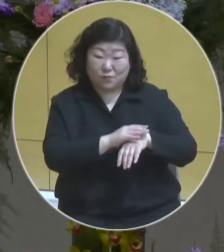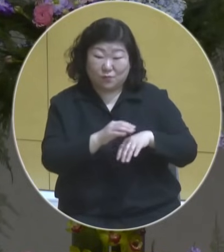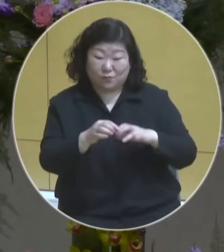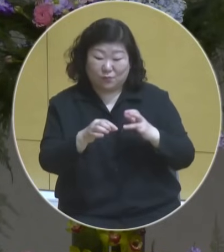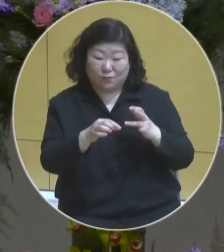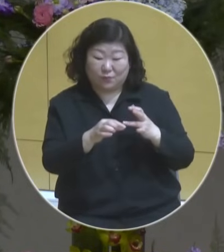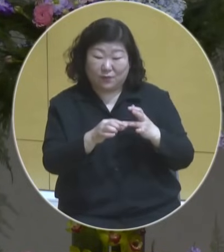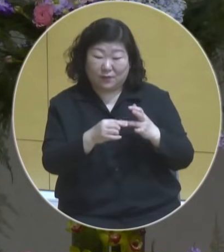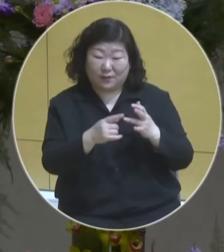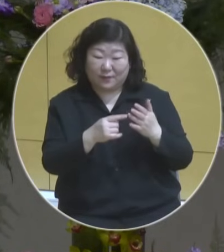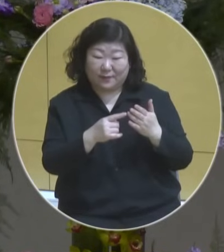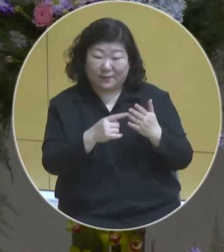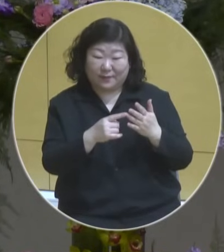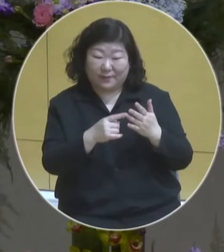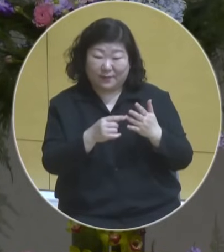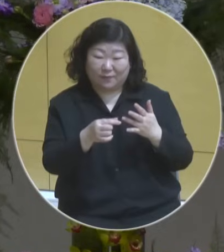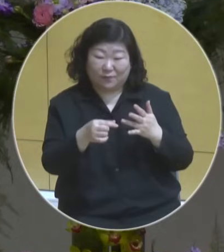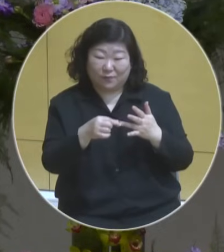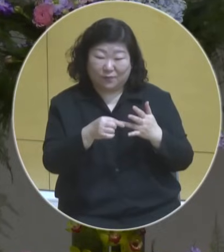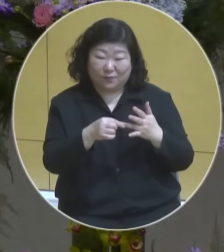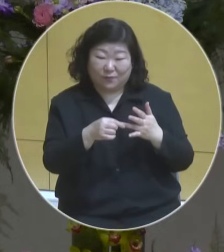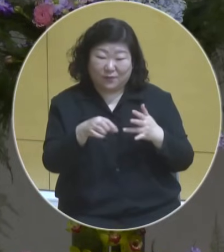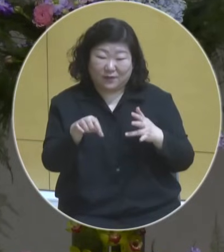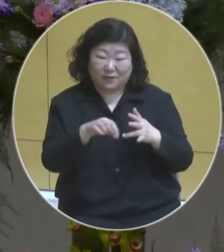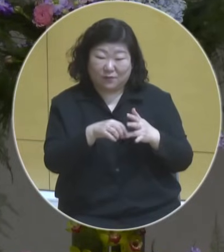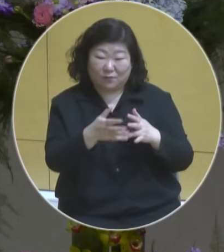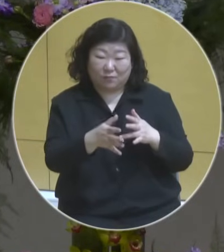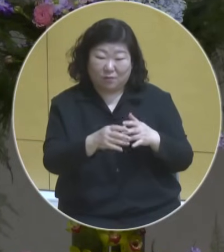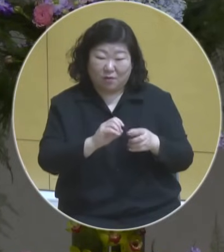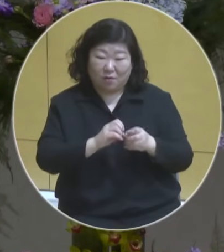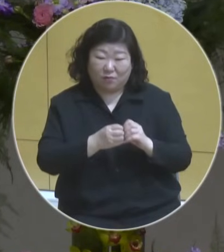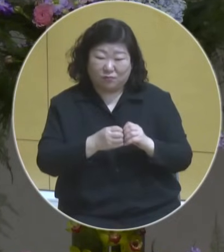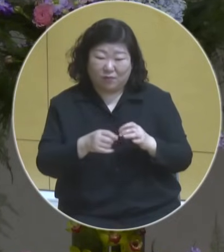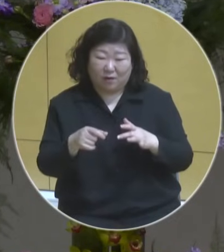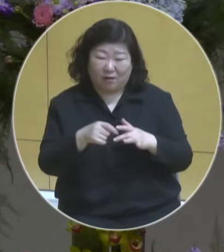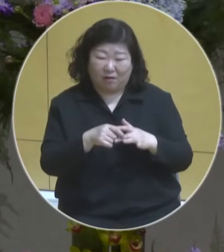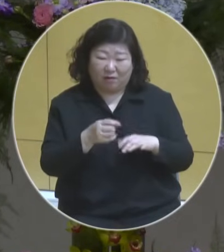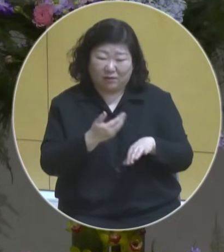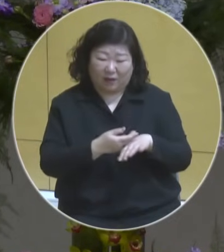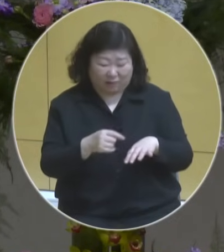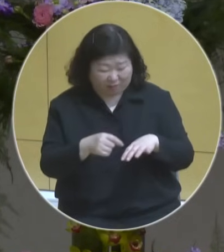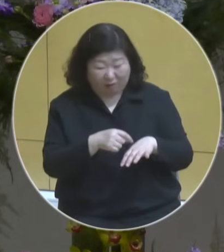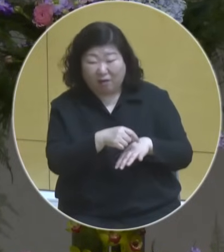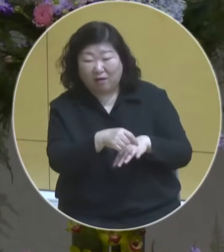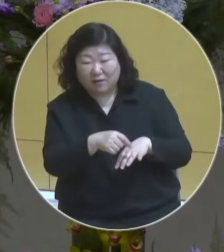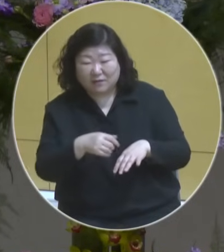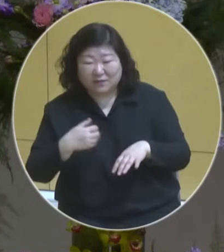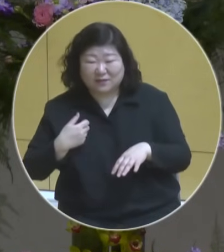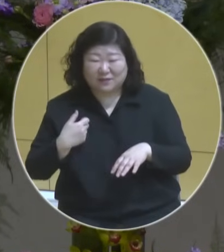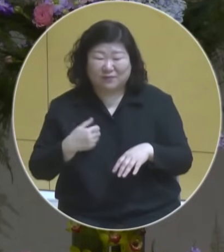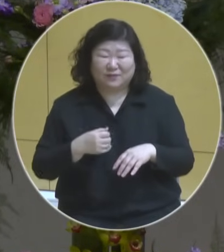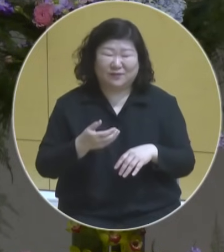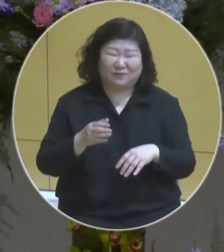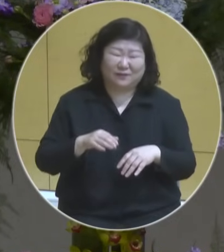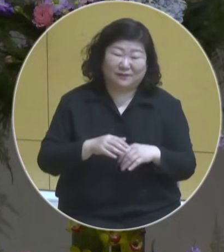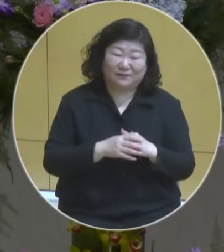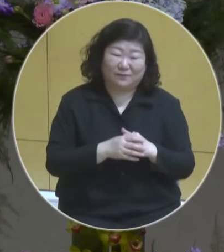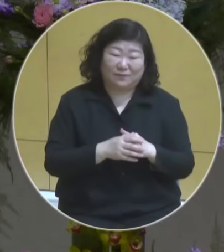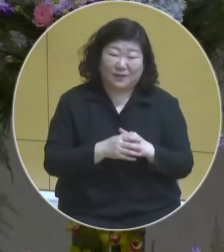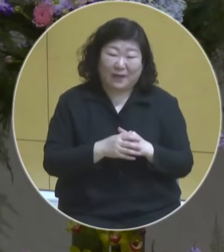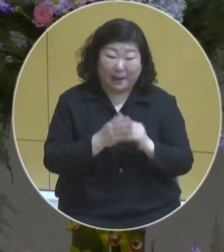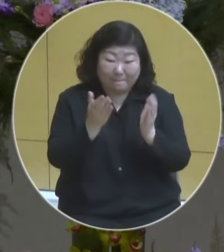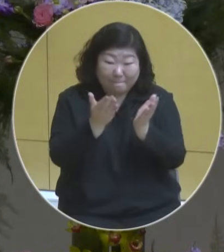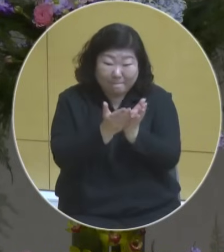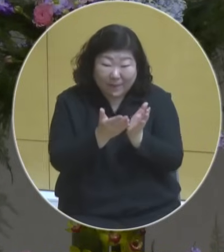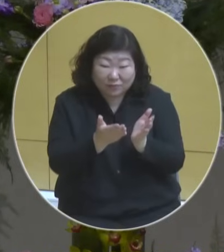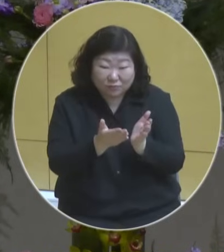손가락에 흔히들 그렇게 끼워 줍니다 엉뚱하 끼워 준 사람도 혹시 있을지 모르겠어요 안 맞아 가지고 딴 데로 끼워준 맞출 때하고